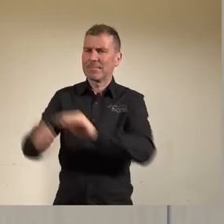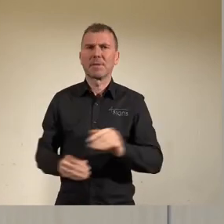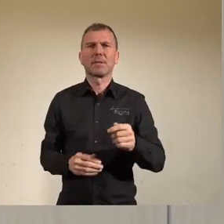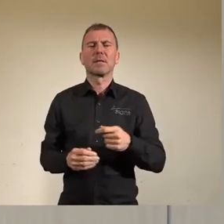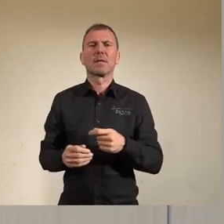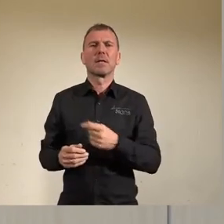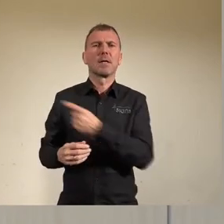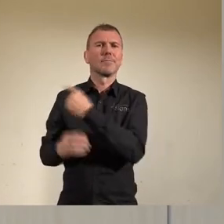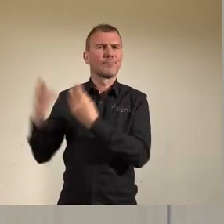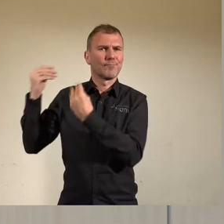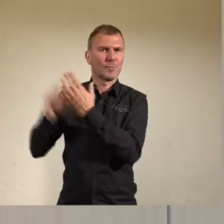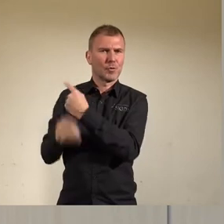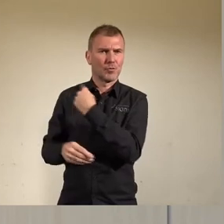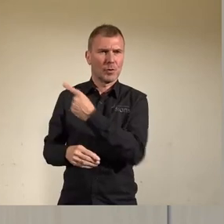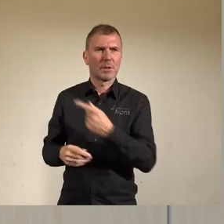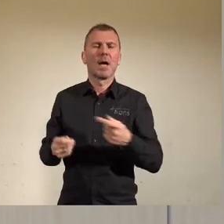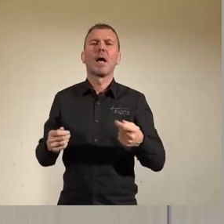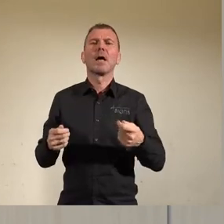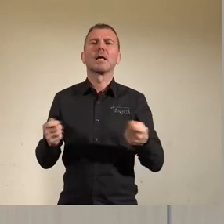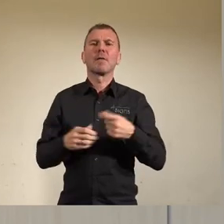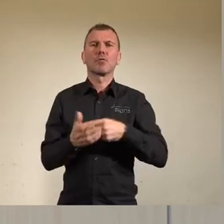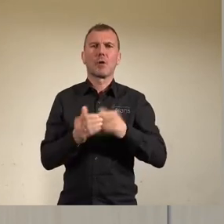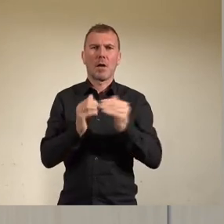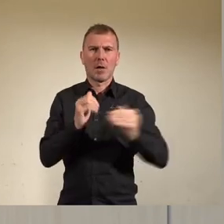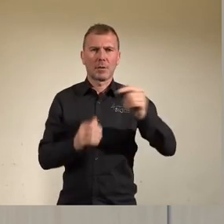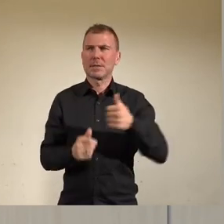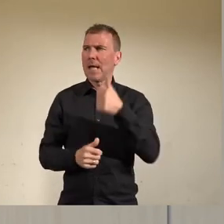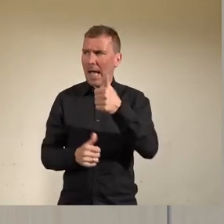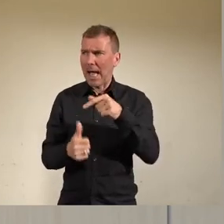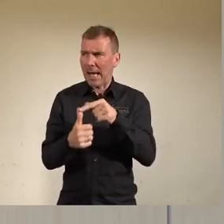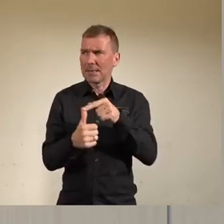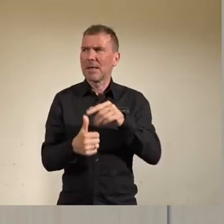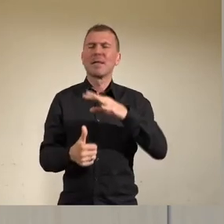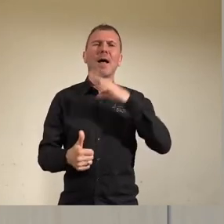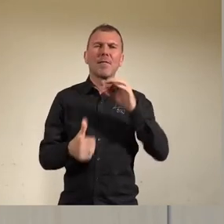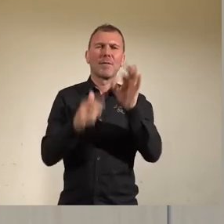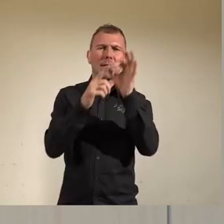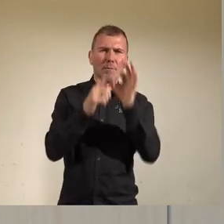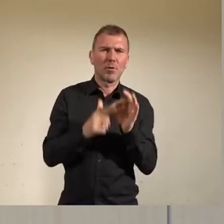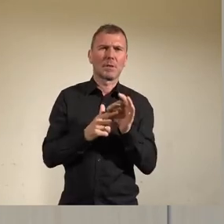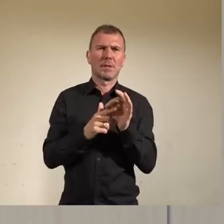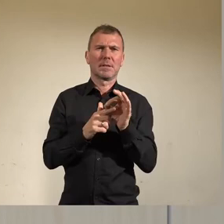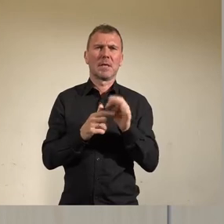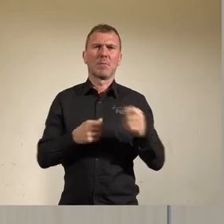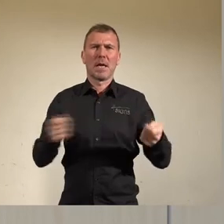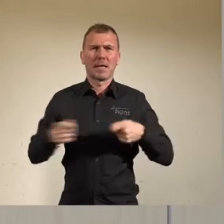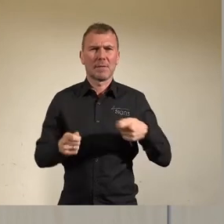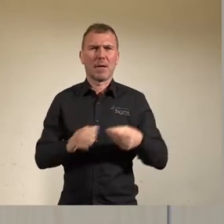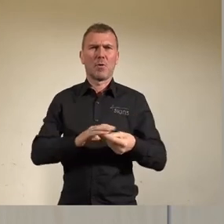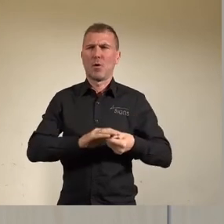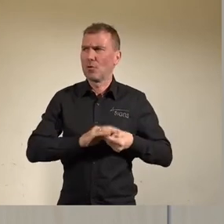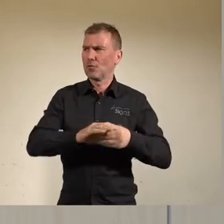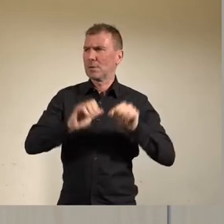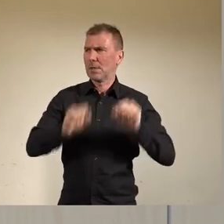der Hebesatz der Gewerbesteuer ist eines von vielen, vielen, vielen, vielen Elementen, mit denen man Gewerbe unterstützen